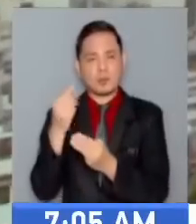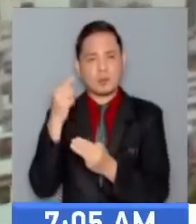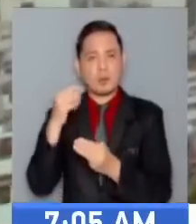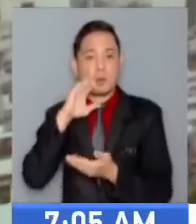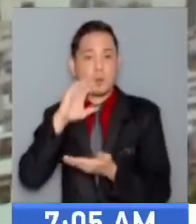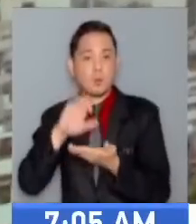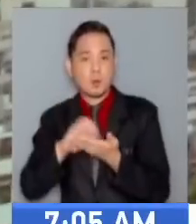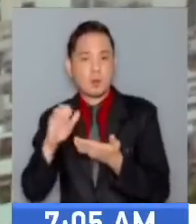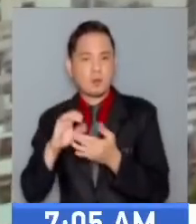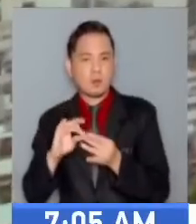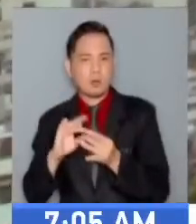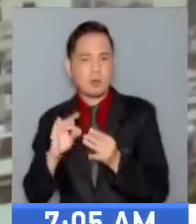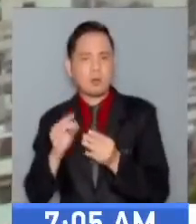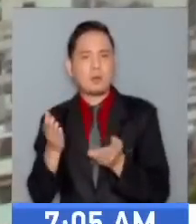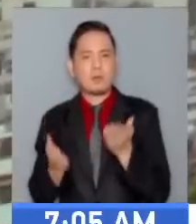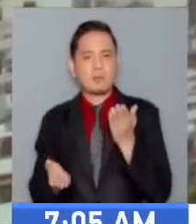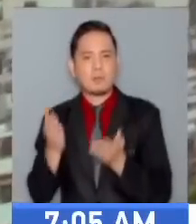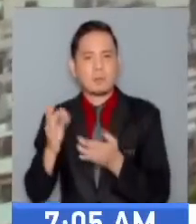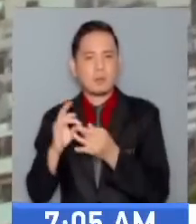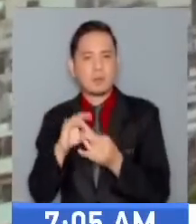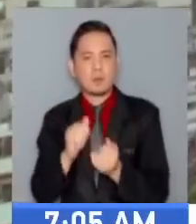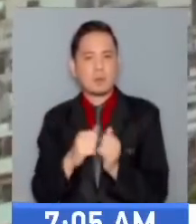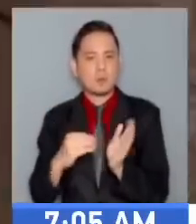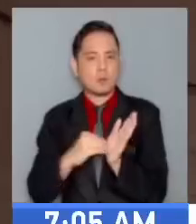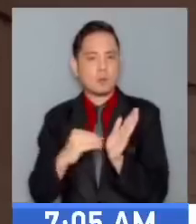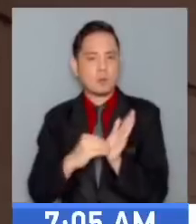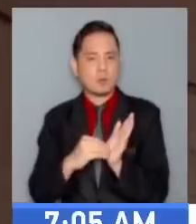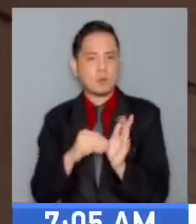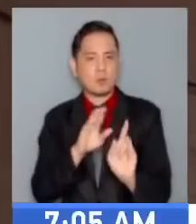ang krimen. Mayunong balita si Darlene Kai.